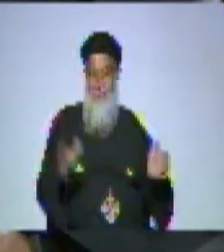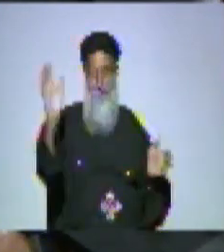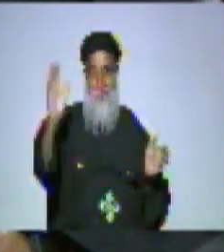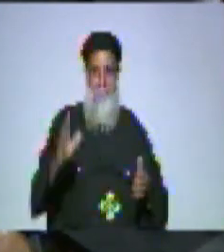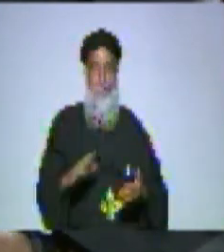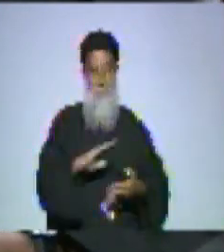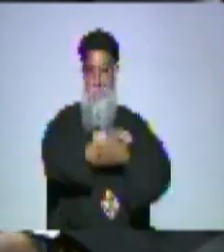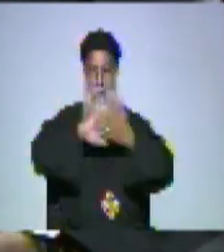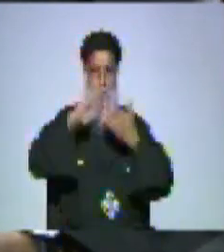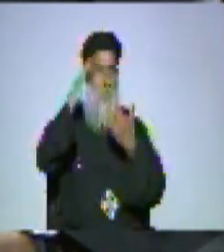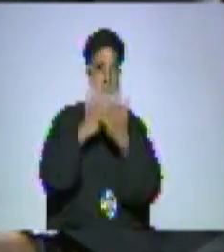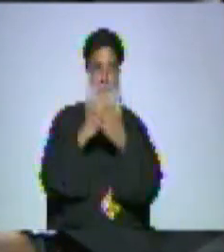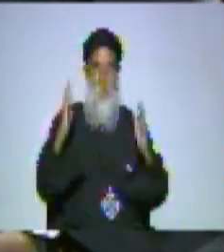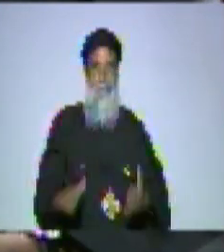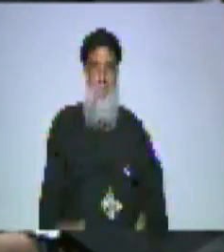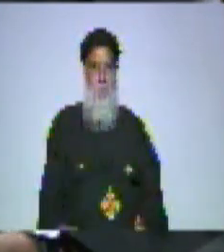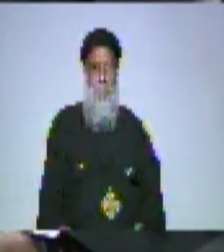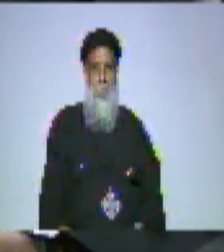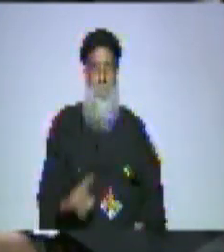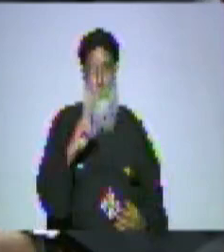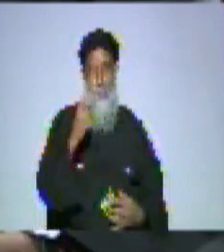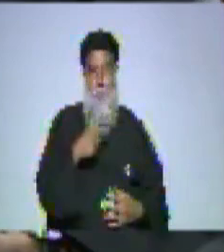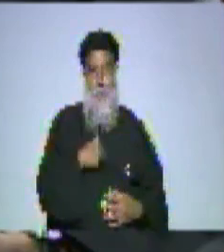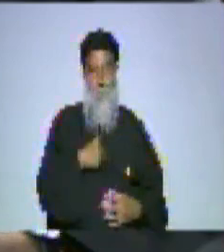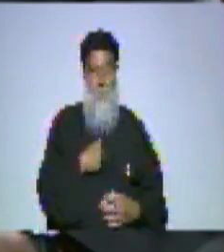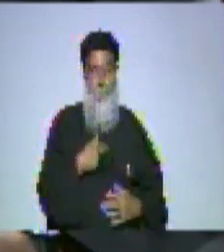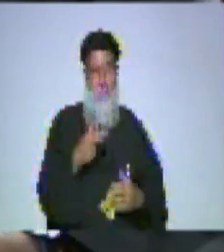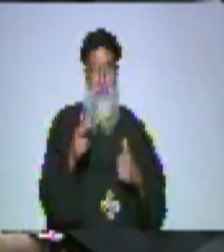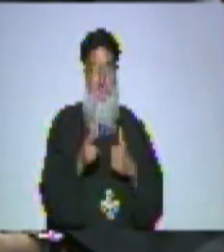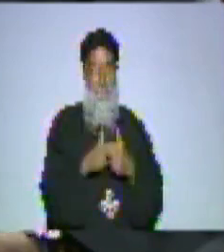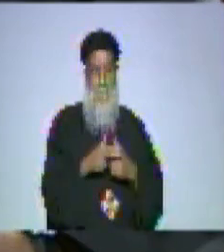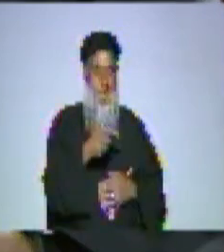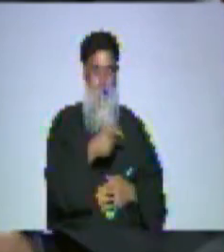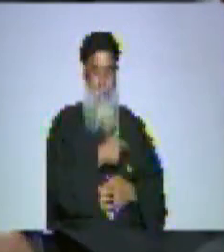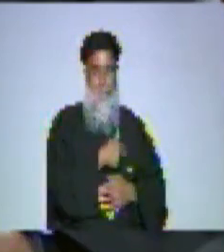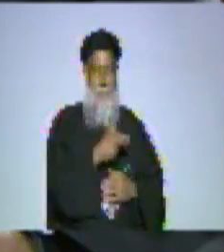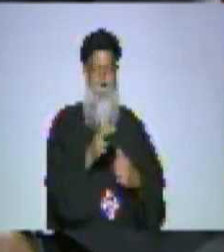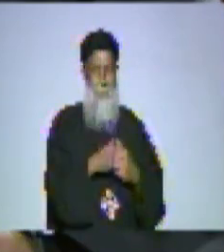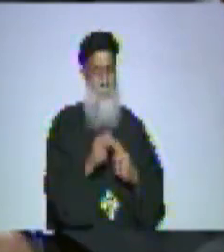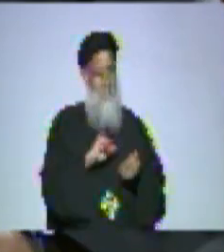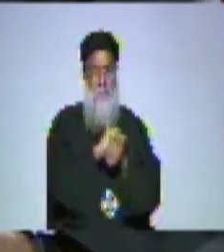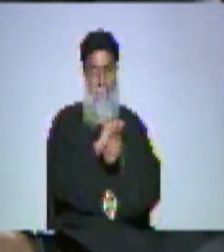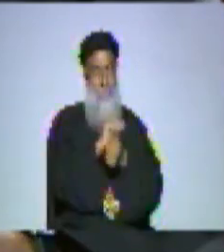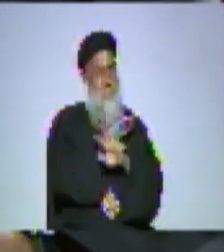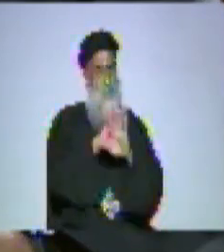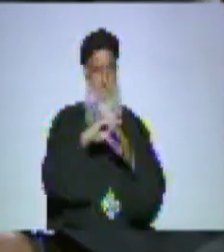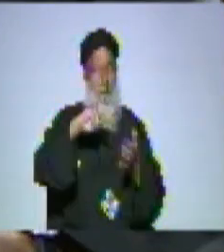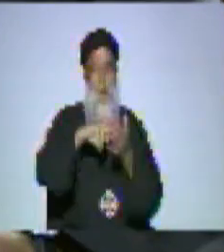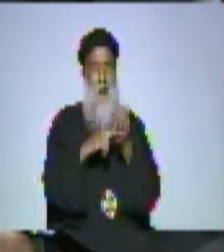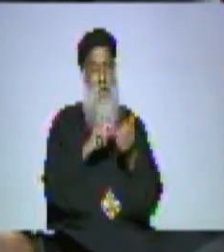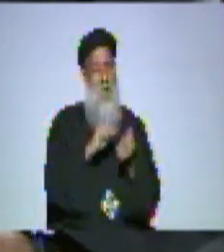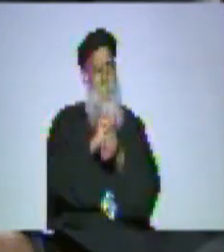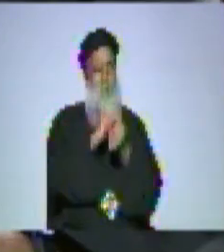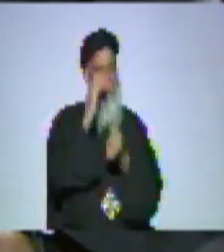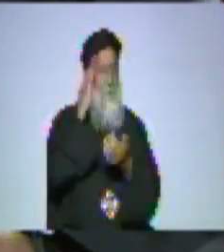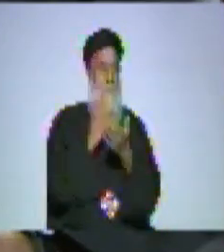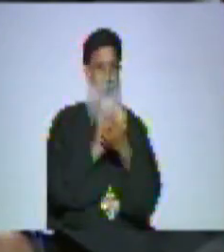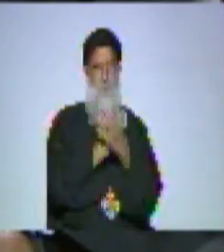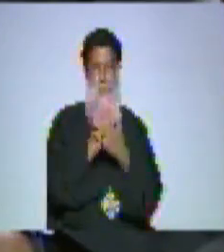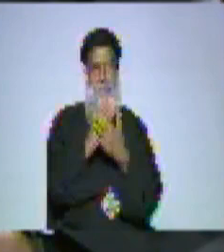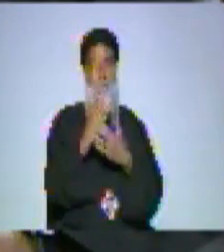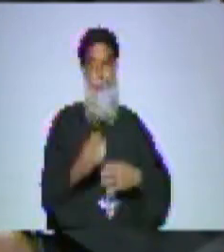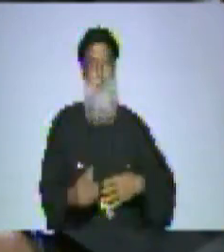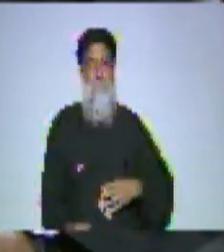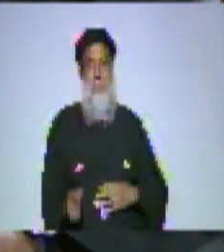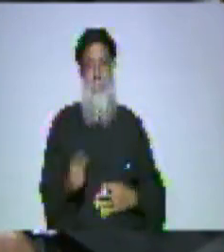فيعني في ممكن يكون في عامل نفسي ان هو مقفول لدرجه كبيره فمش قادر ان هو يتعامل ولا يسامح ويقول كده